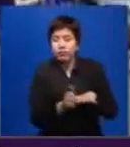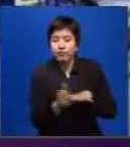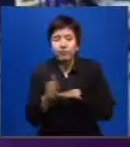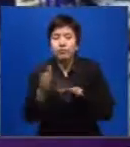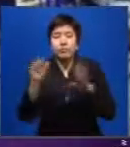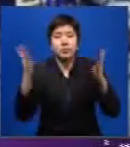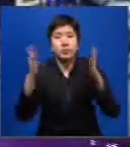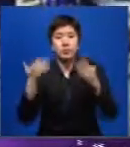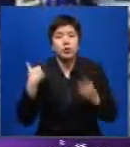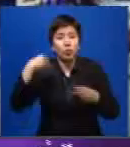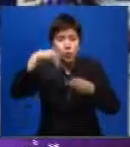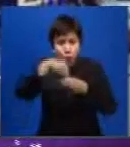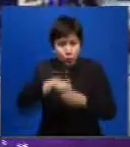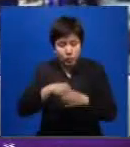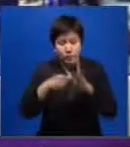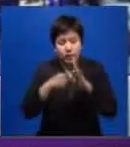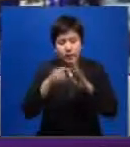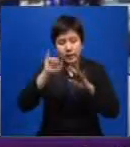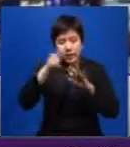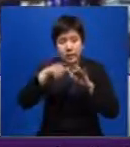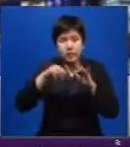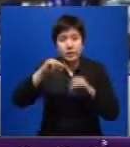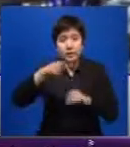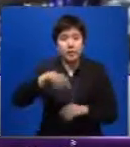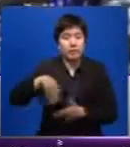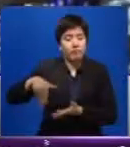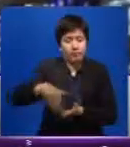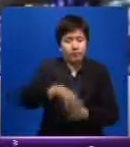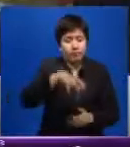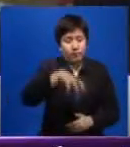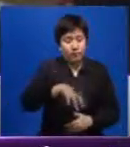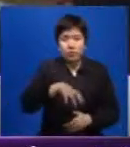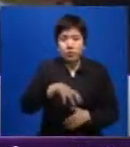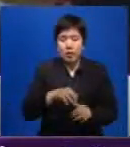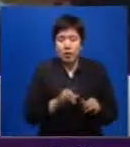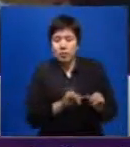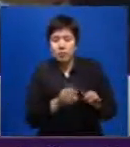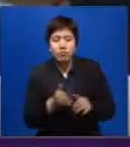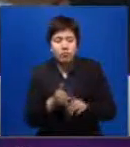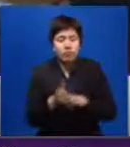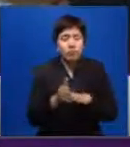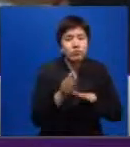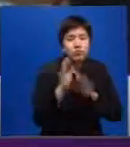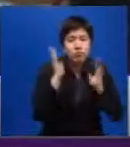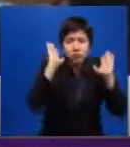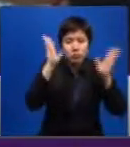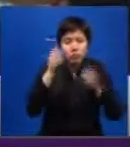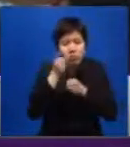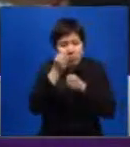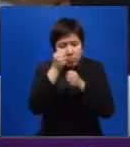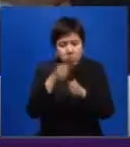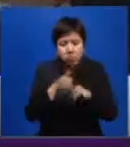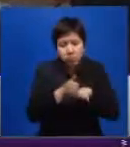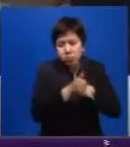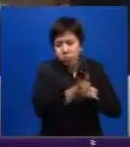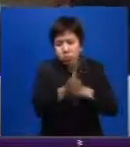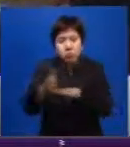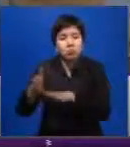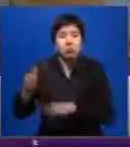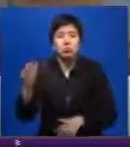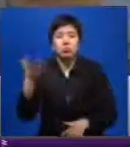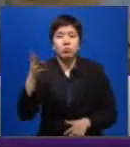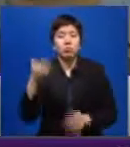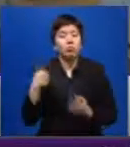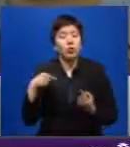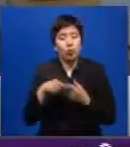ชนกปปสเวทีแจ้งวัฒนะยังคงปักหลักอยู่ในพื้นที่ไม่มีการเคลื่อนไหวไปทำกิจกรรมร่วมกับมวลชนเวทีสวนลุมพินี